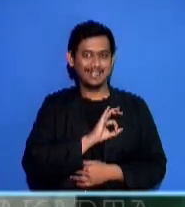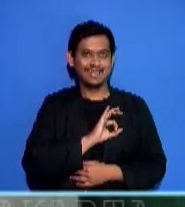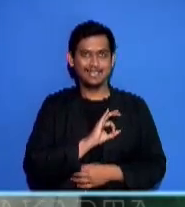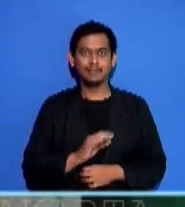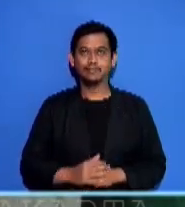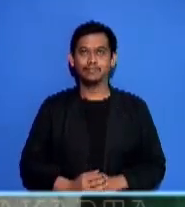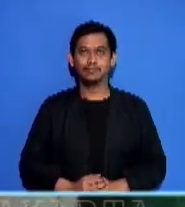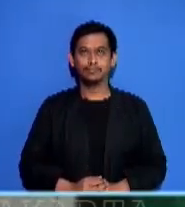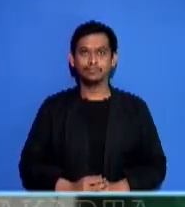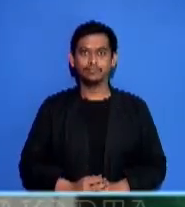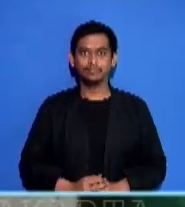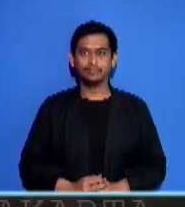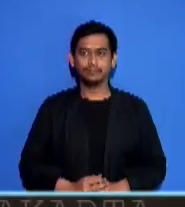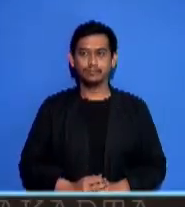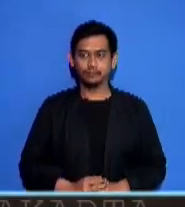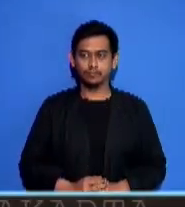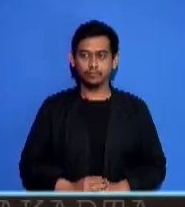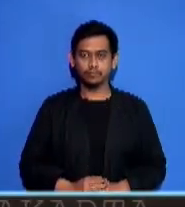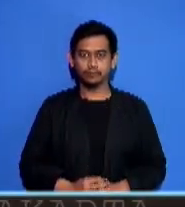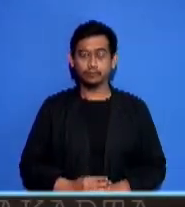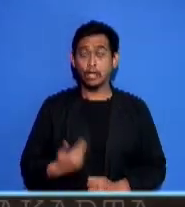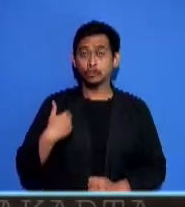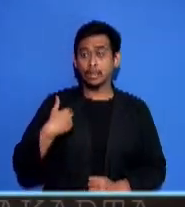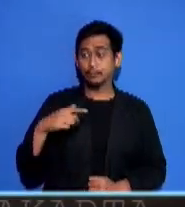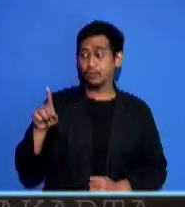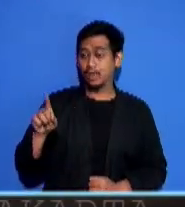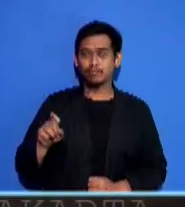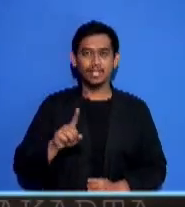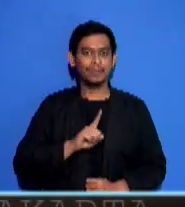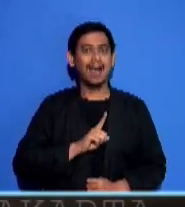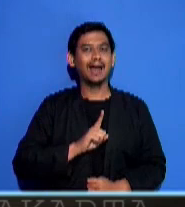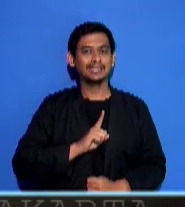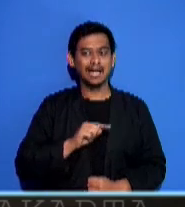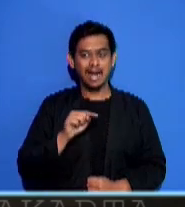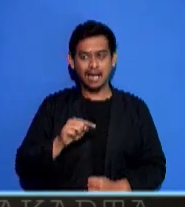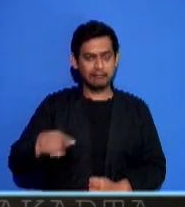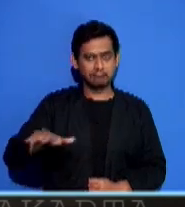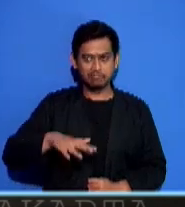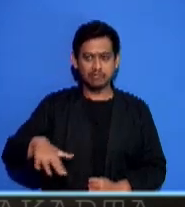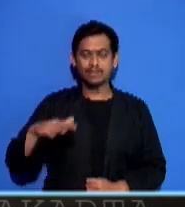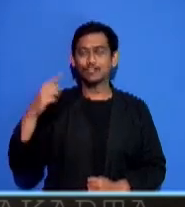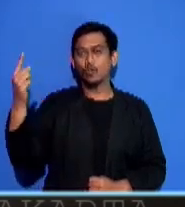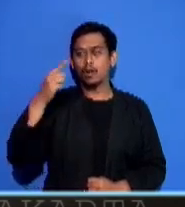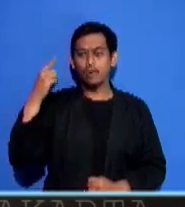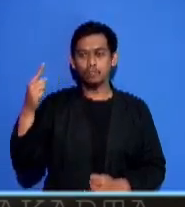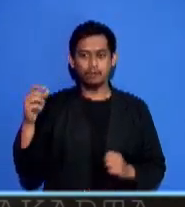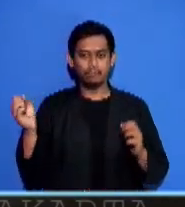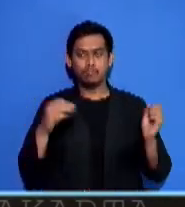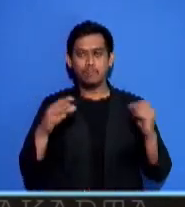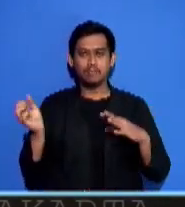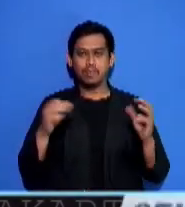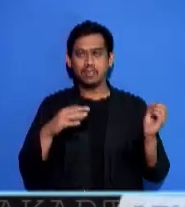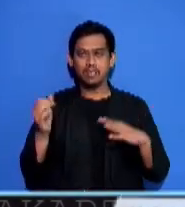menjadi koridor yang mampu memastikan ranah personal atau pribadi dan ranah publik dalam debat capres cawapres yang